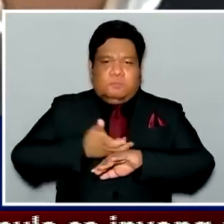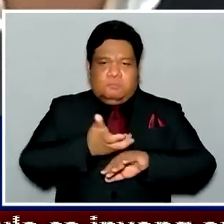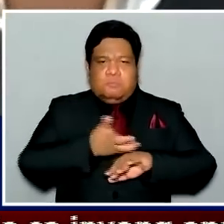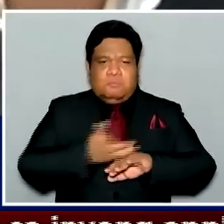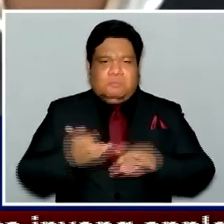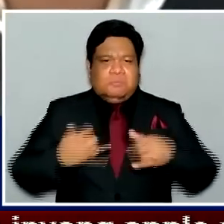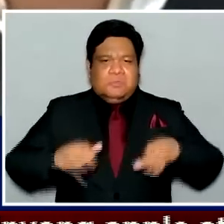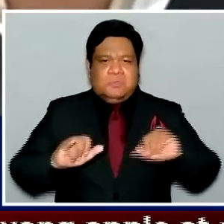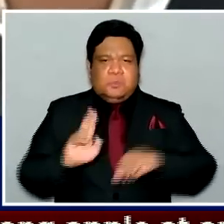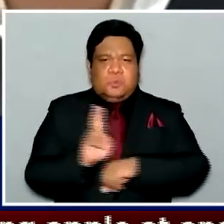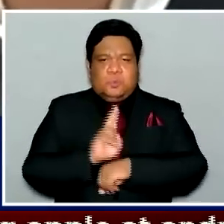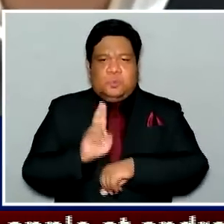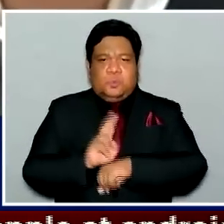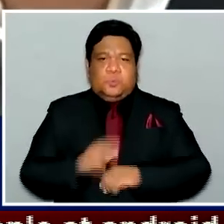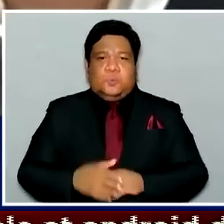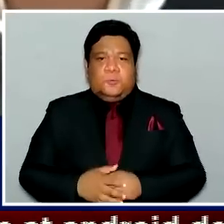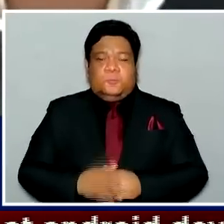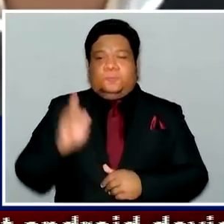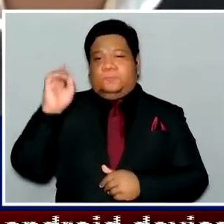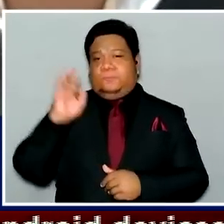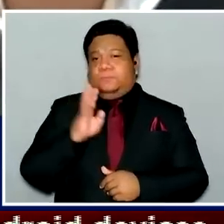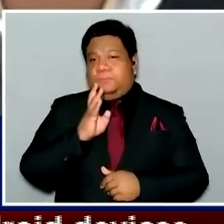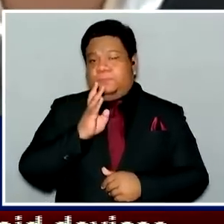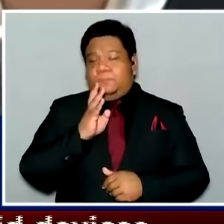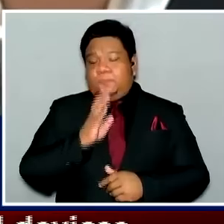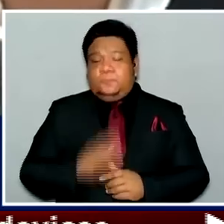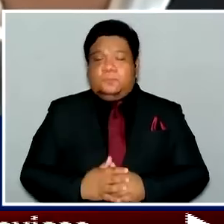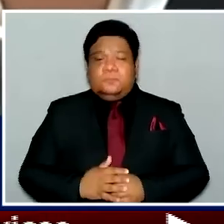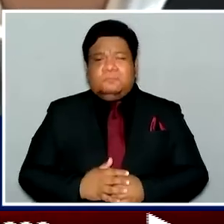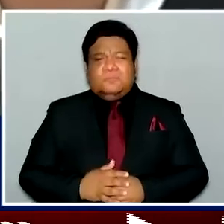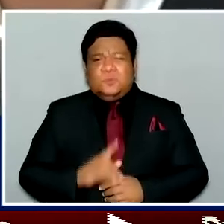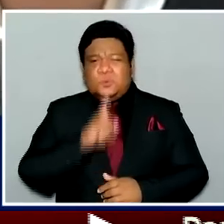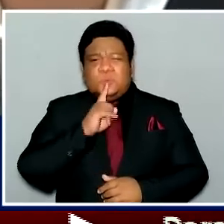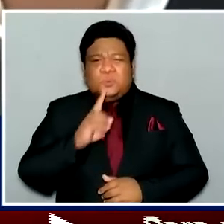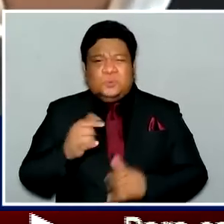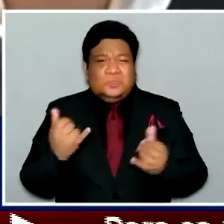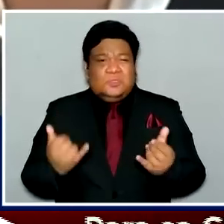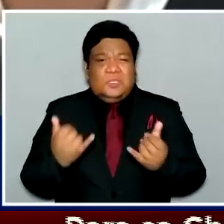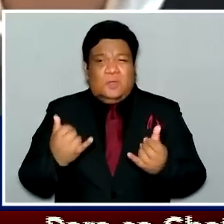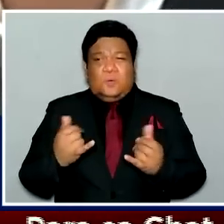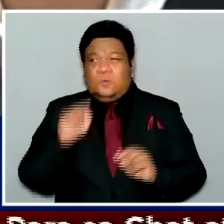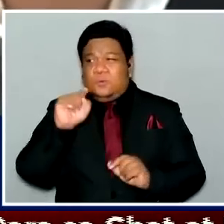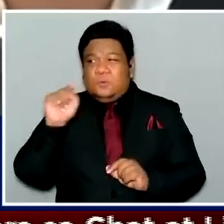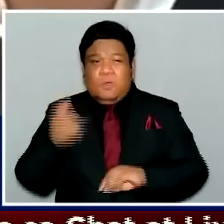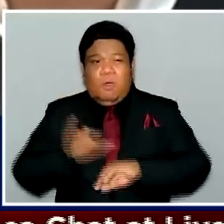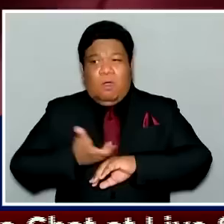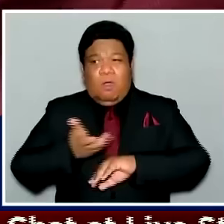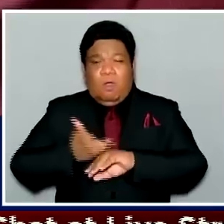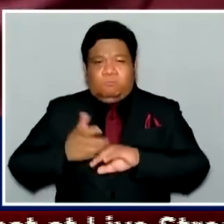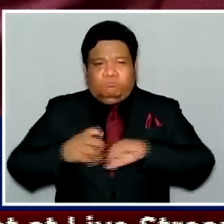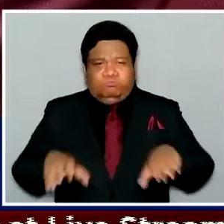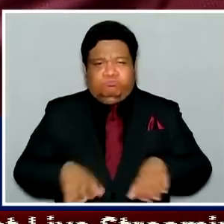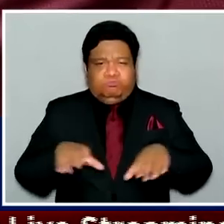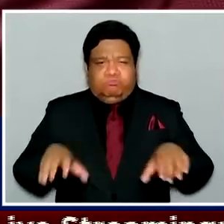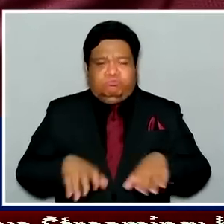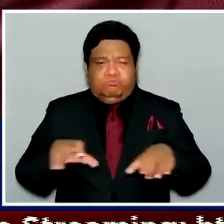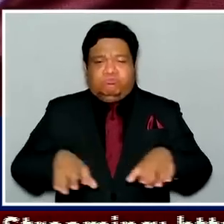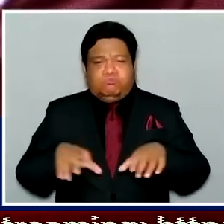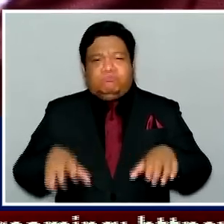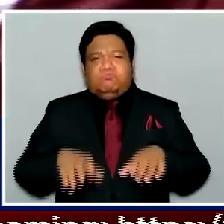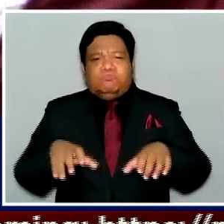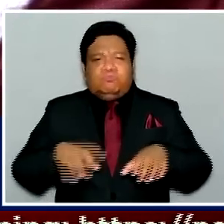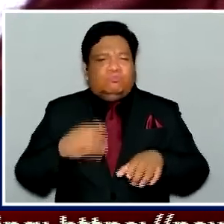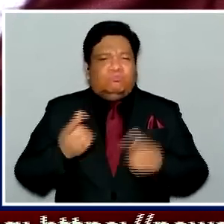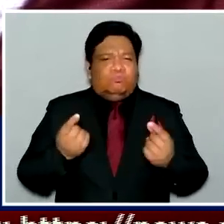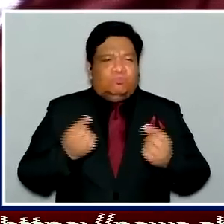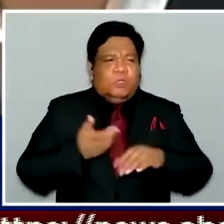natin maiiwasan na mag-doble kayod ngayon itong mga scammers before the full implementation of the